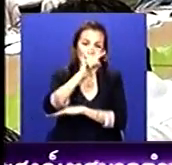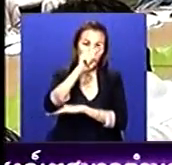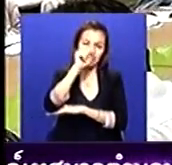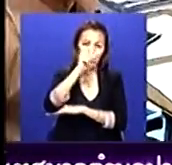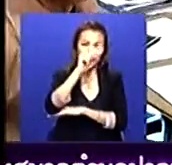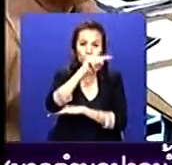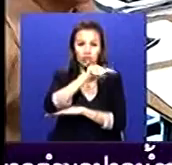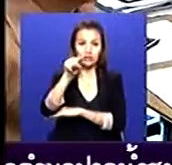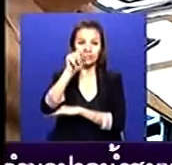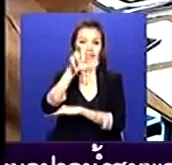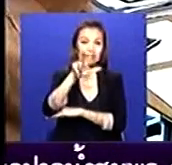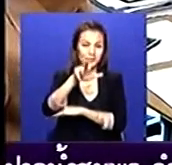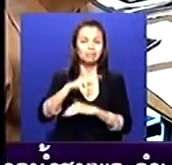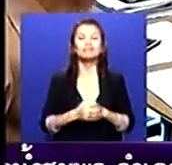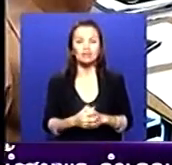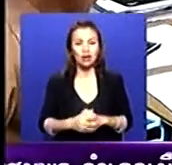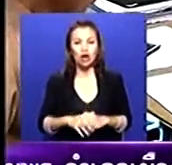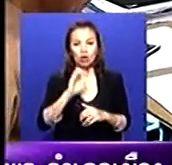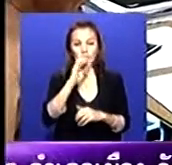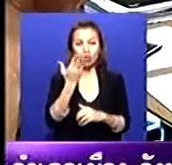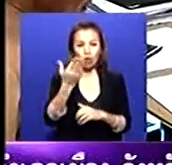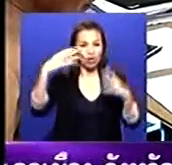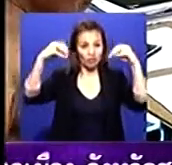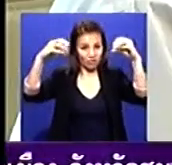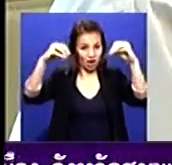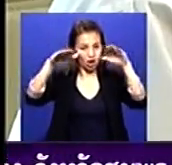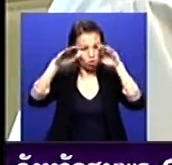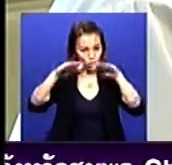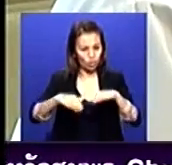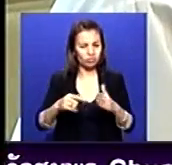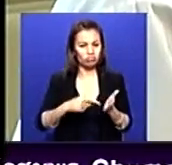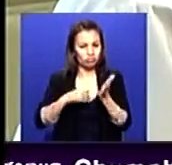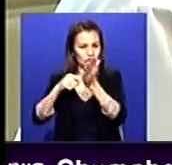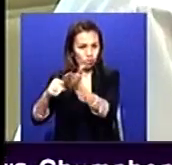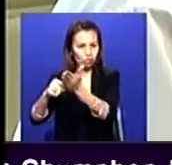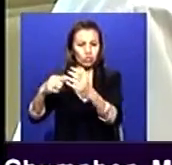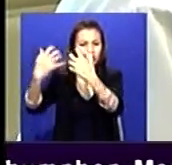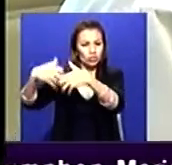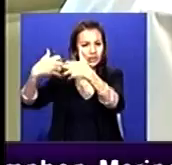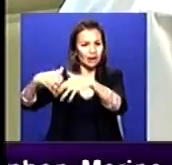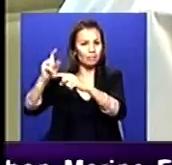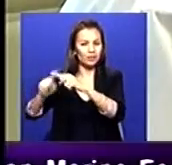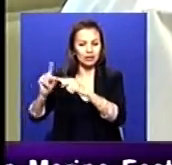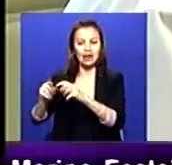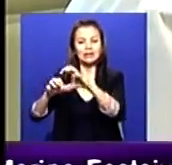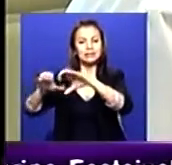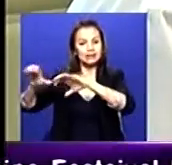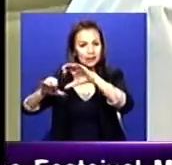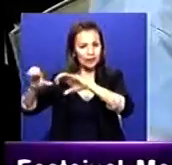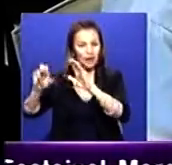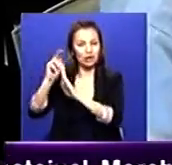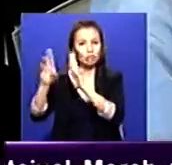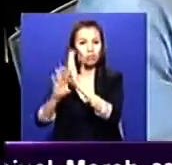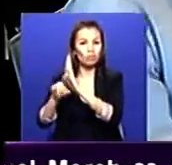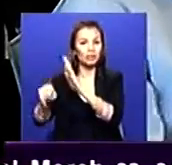ำแบบสอบถามมาตรการลดการใช้ไฟฟ้าส่งไปให้ทางภาคอุตสาหกรรมเพื่อที่จะนำมาใช้เป็นข้อมูลในการบริหารจัดการระบบไฟฟ้